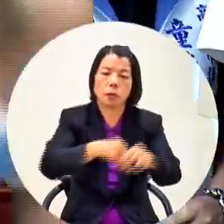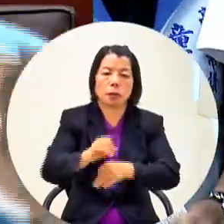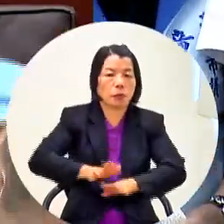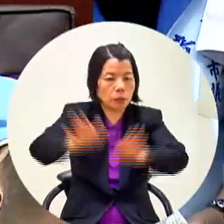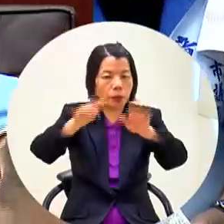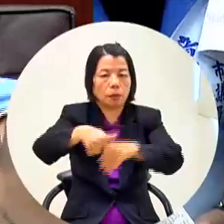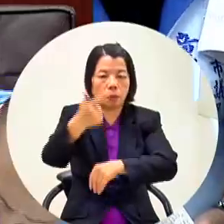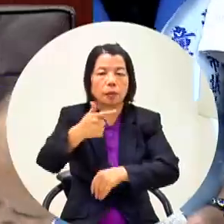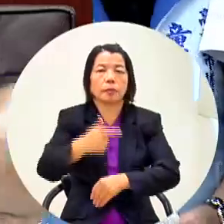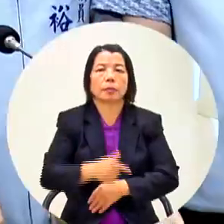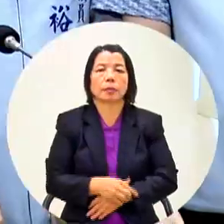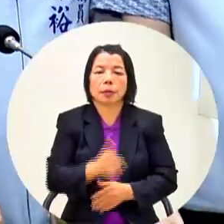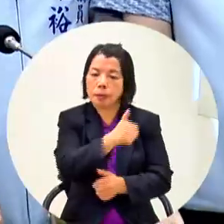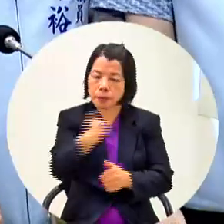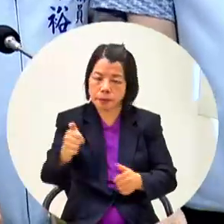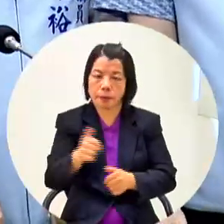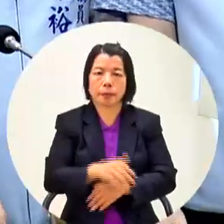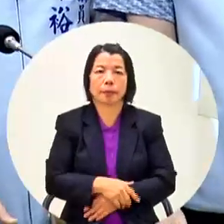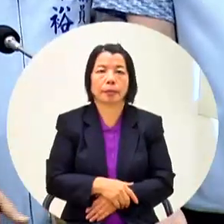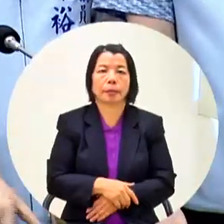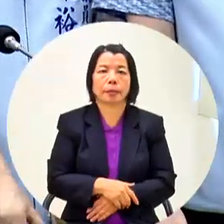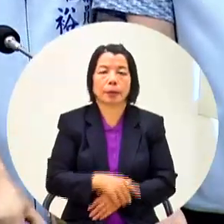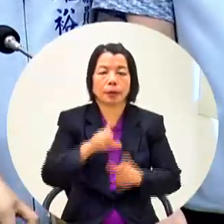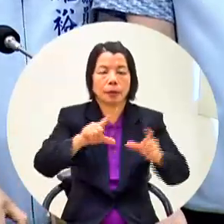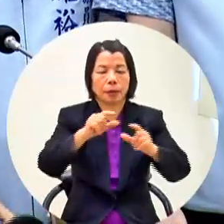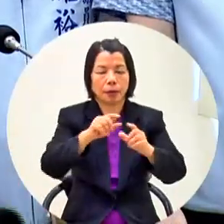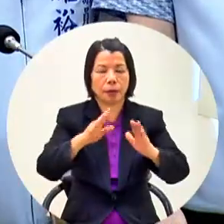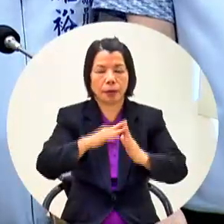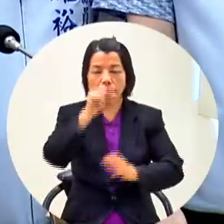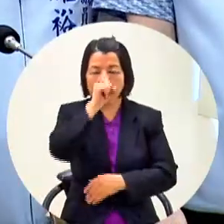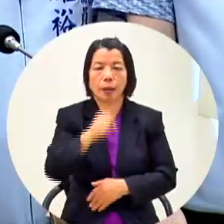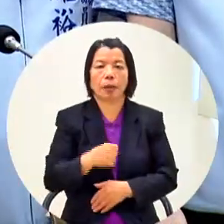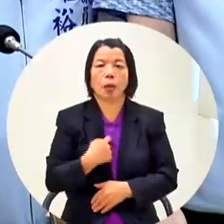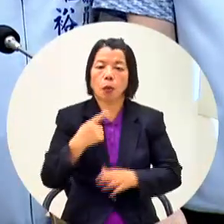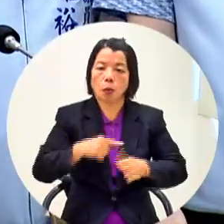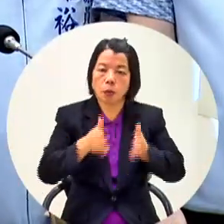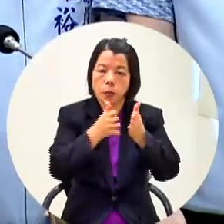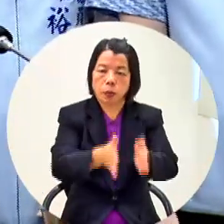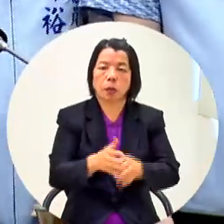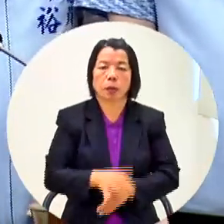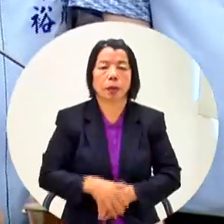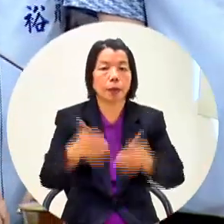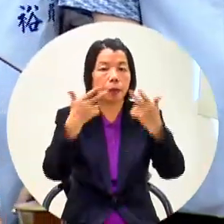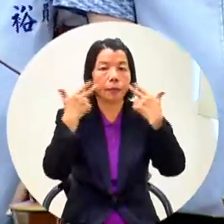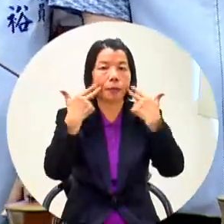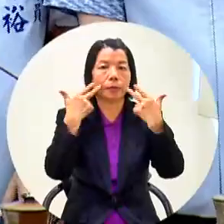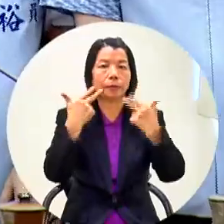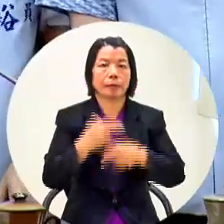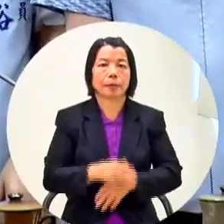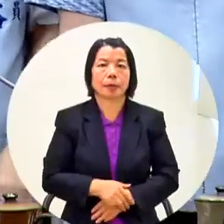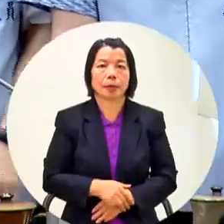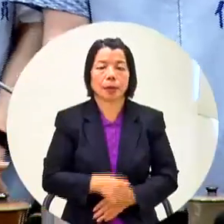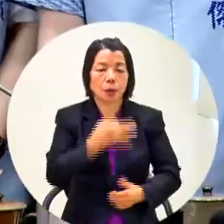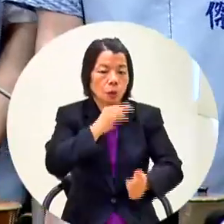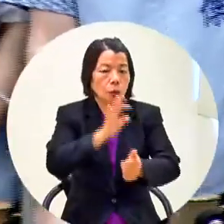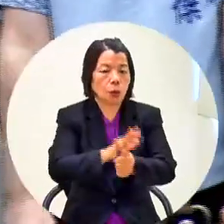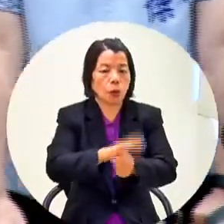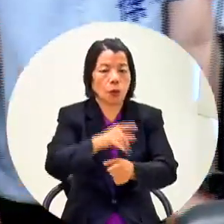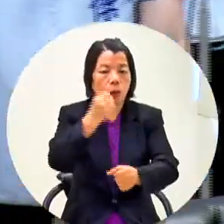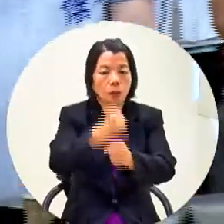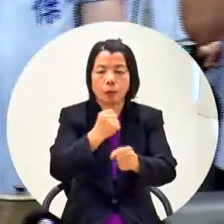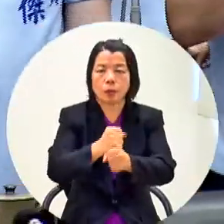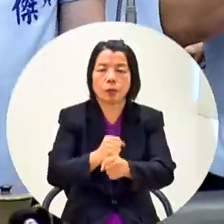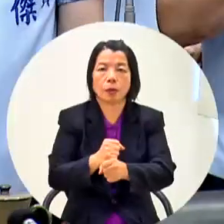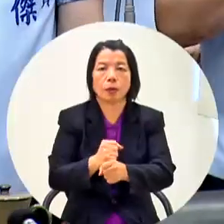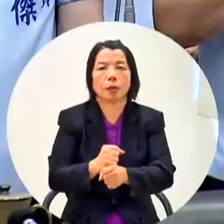家。 大家好，本席针对我们原住民纾困就业的议题，就